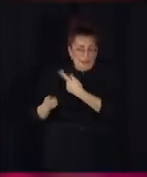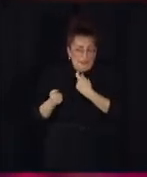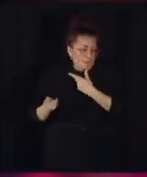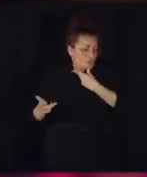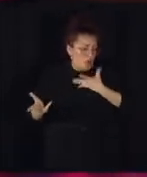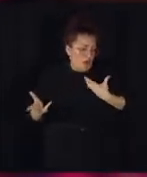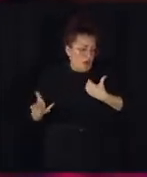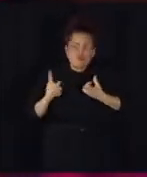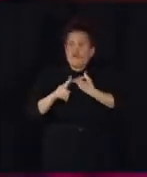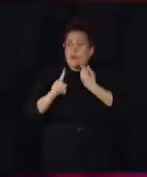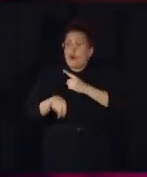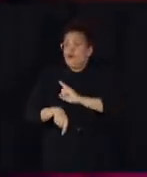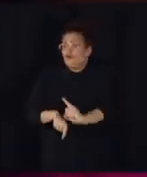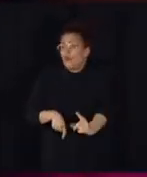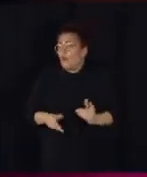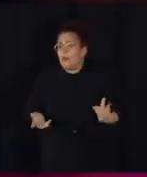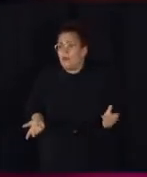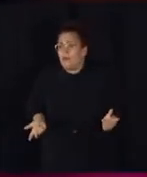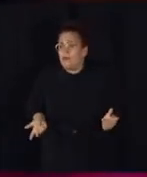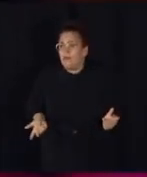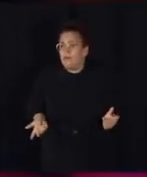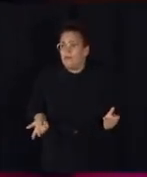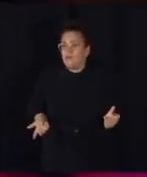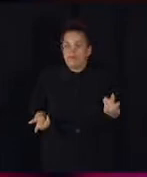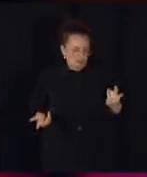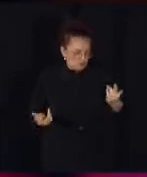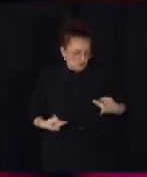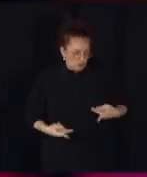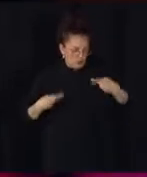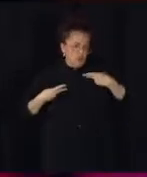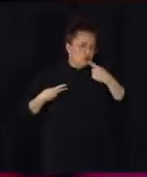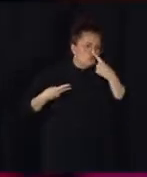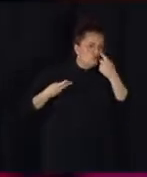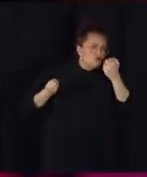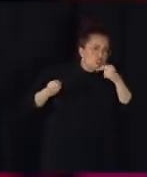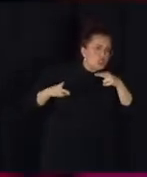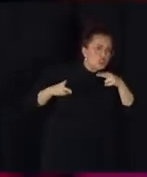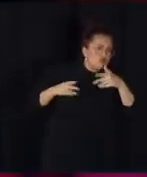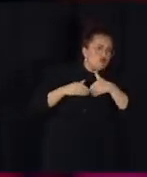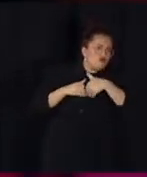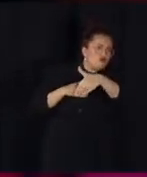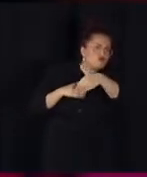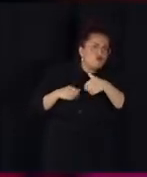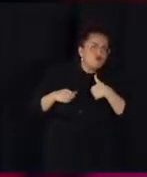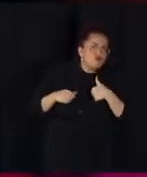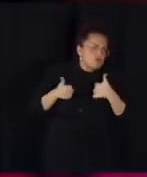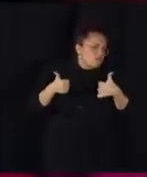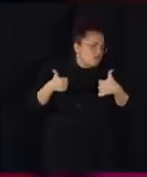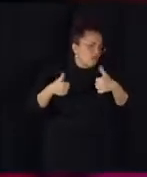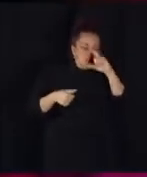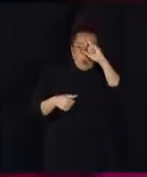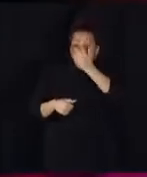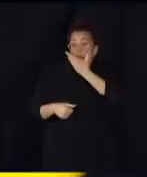d'importance parce qu'elle allait réussir sa vie, parce que c'était une jolie fille et qu'elle allait faire un